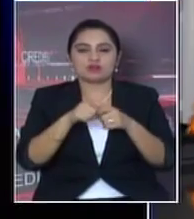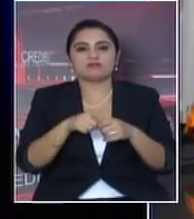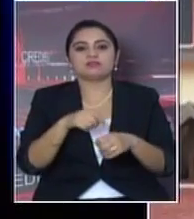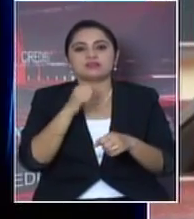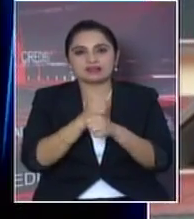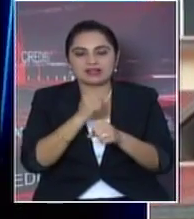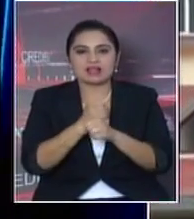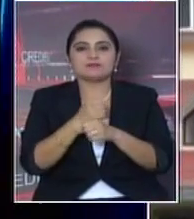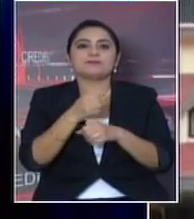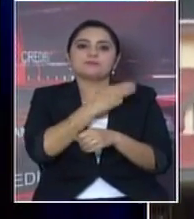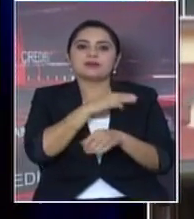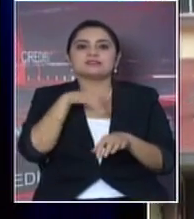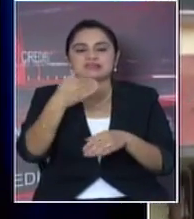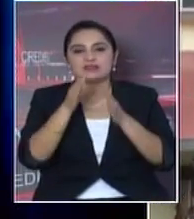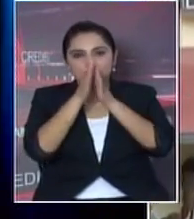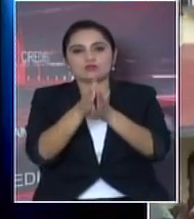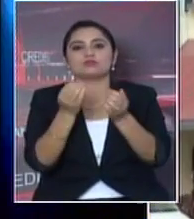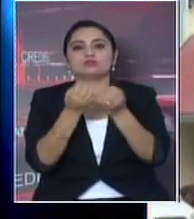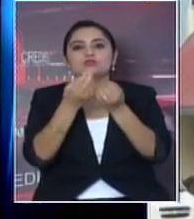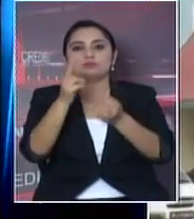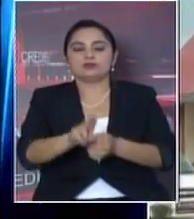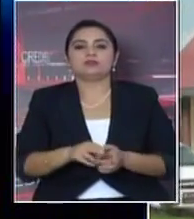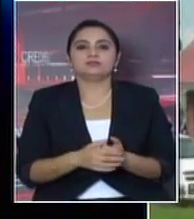नेता कार्यकर्तालाई आग्रह गर्नुभएको छ।